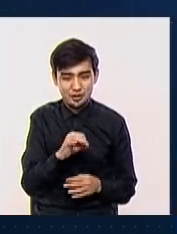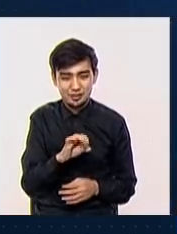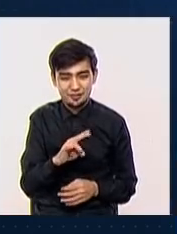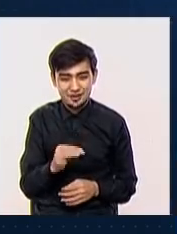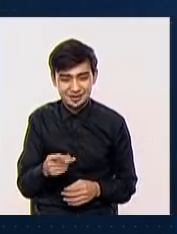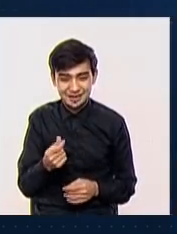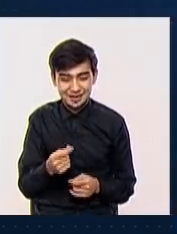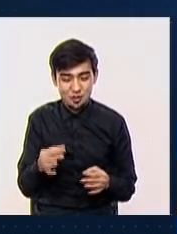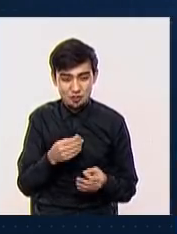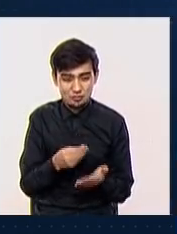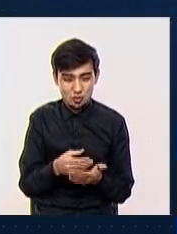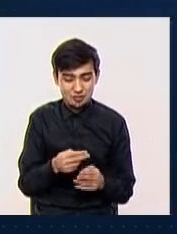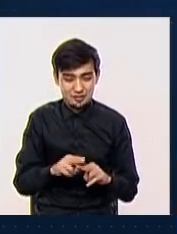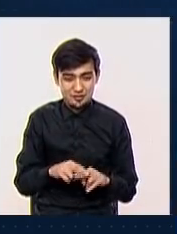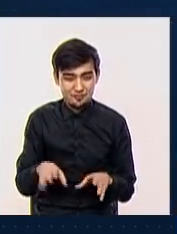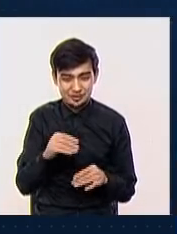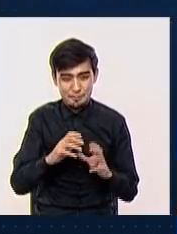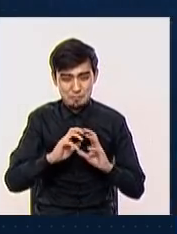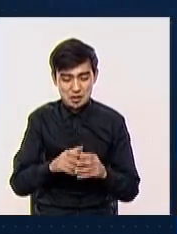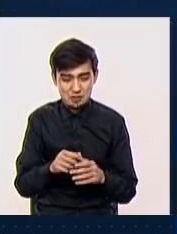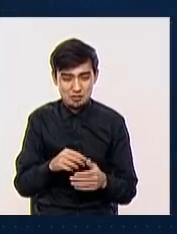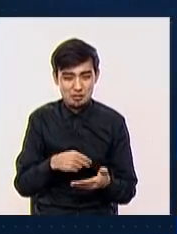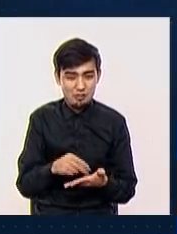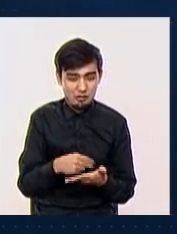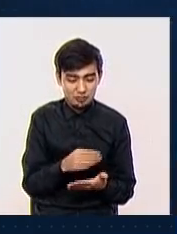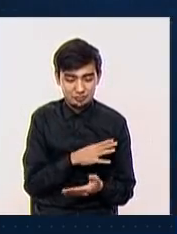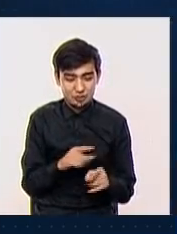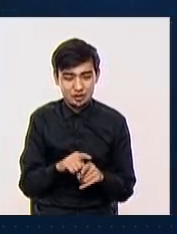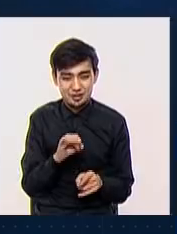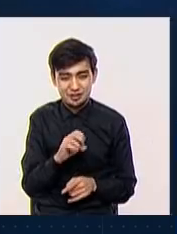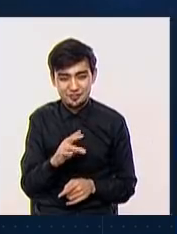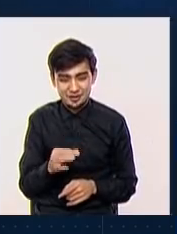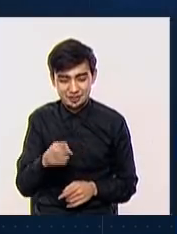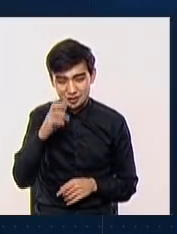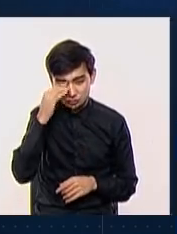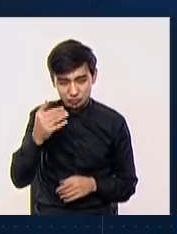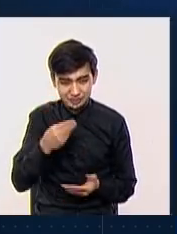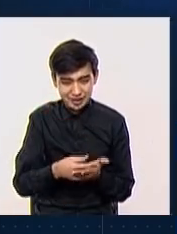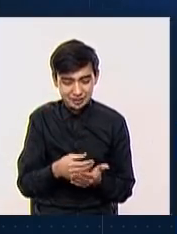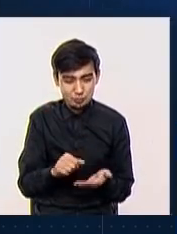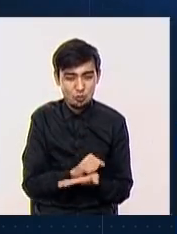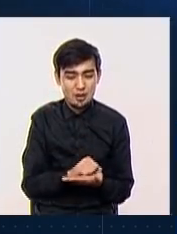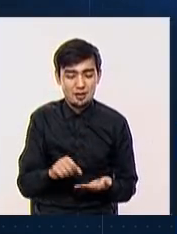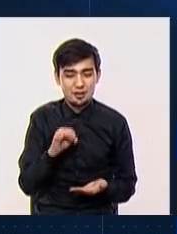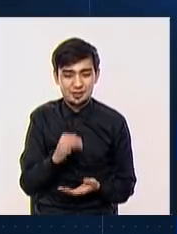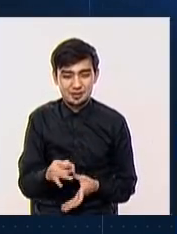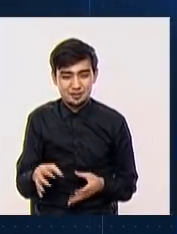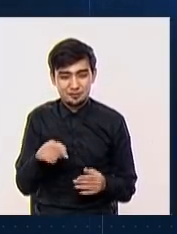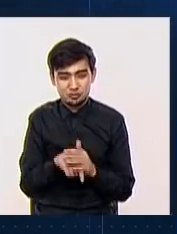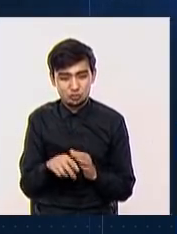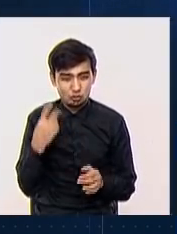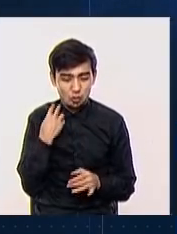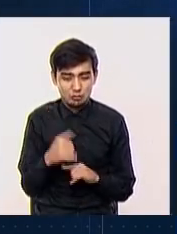эти деньги в ценные бумаги по всему миру. Половину денег они инвестируют в государственные ценные бумаги, увеличивая внутренний